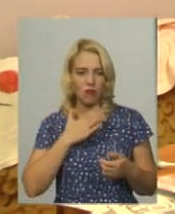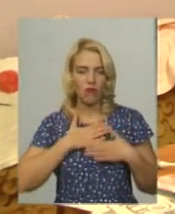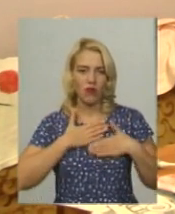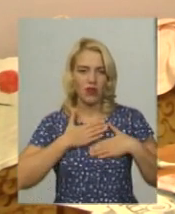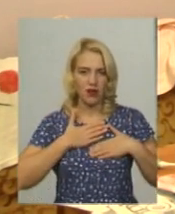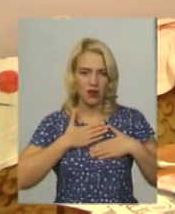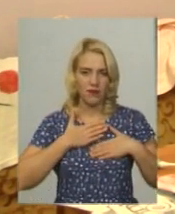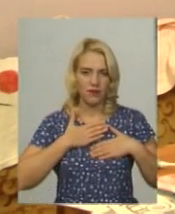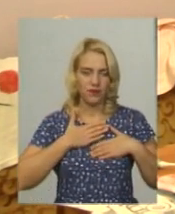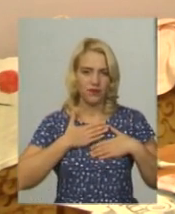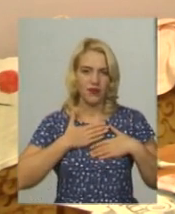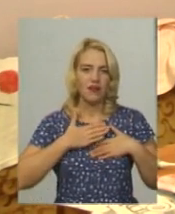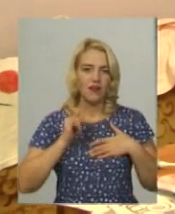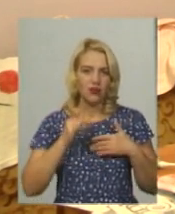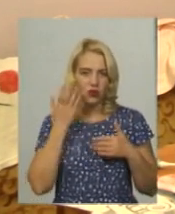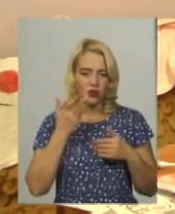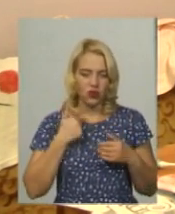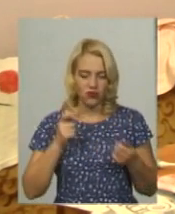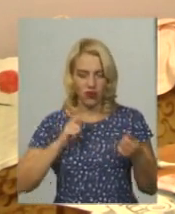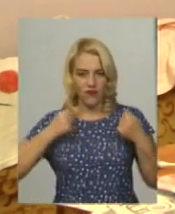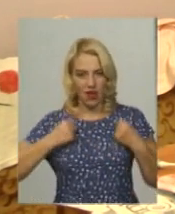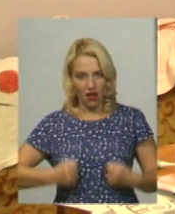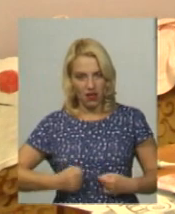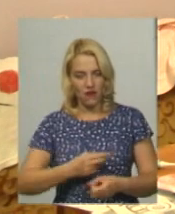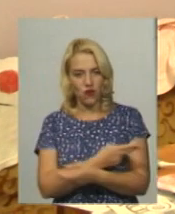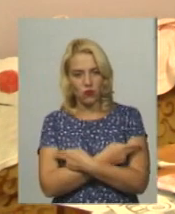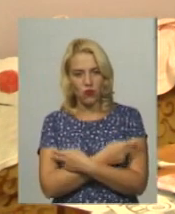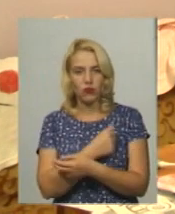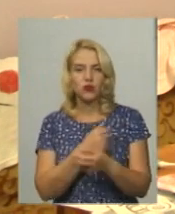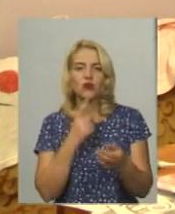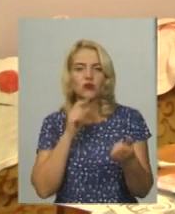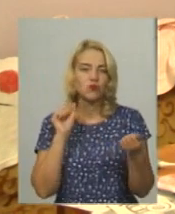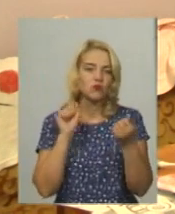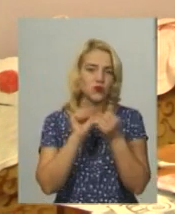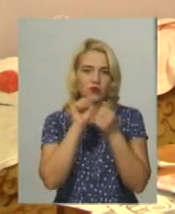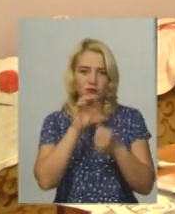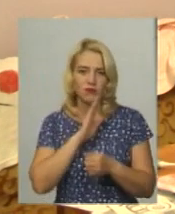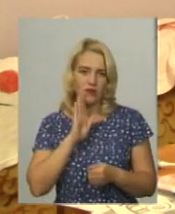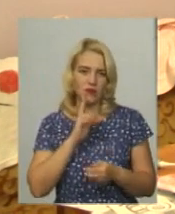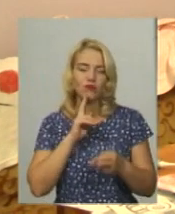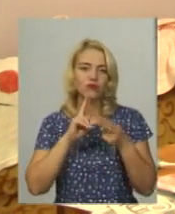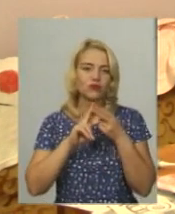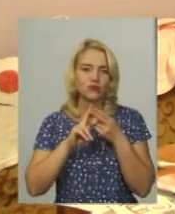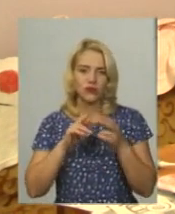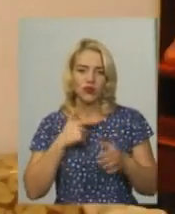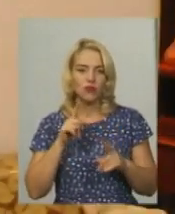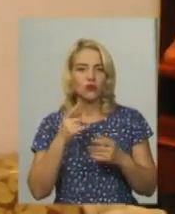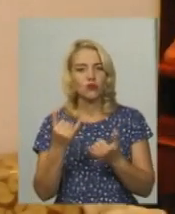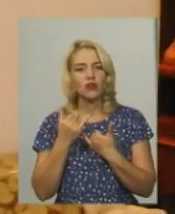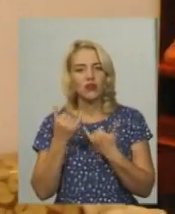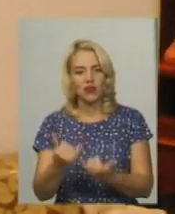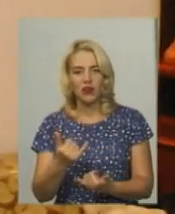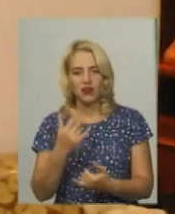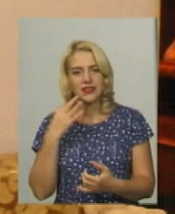Буба, і зараз кожного разу, коли він одягає цю футболочку, він мене обнімає і мене цілує, тому що знає, що це я зробила для нього. Така